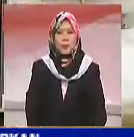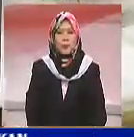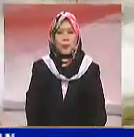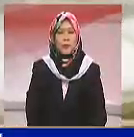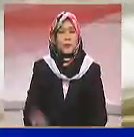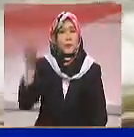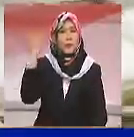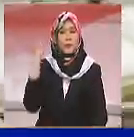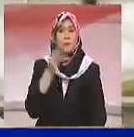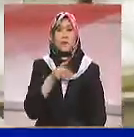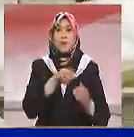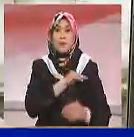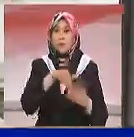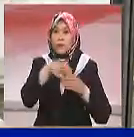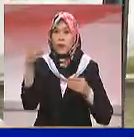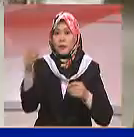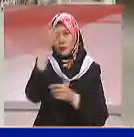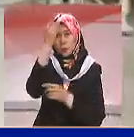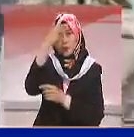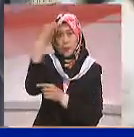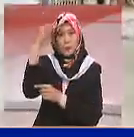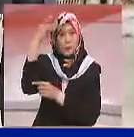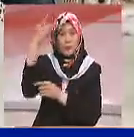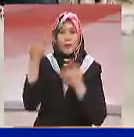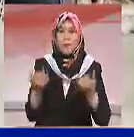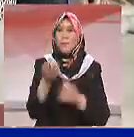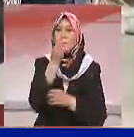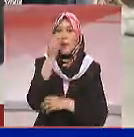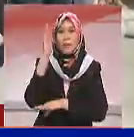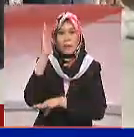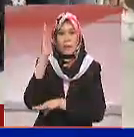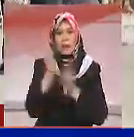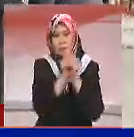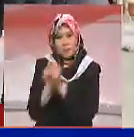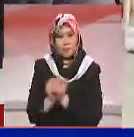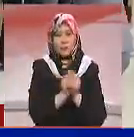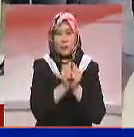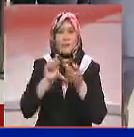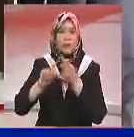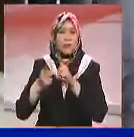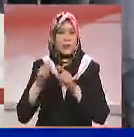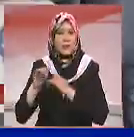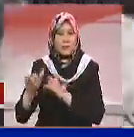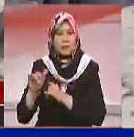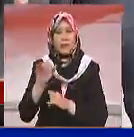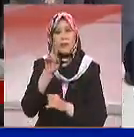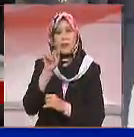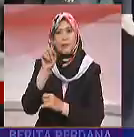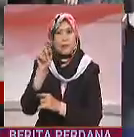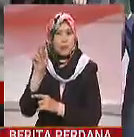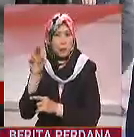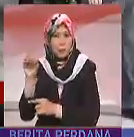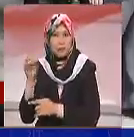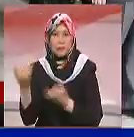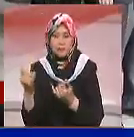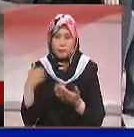Terdahulu Menteri Luar Datuk Seri Syamuddin Tun Hussein menghadiri majlis makan tengah hari bersama rakan sejawatannya Retno Marsudi sebaik tiba